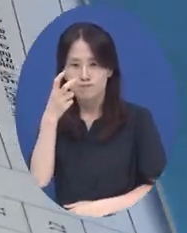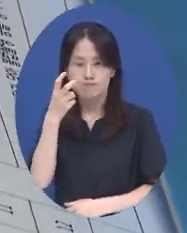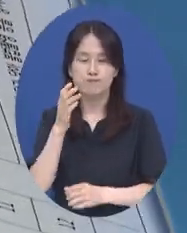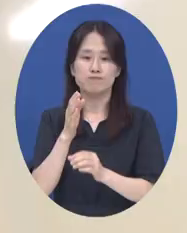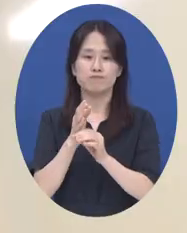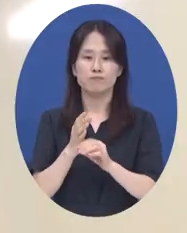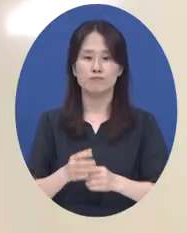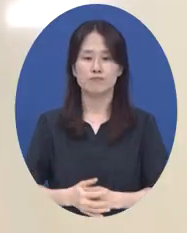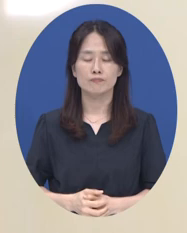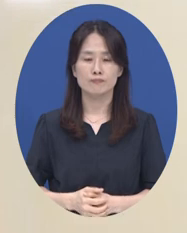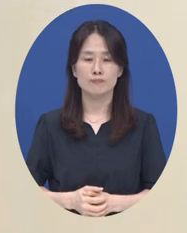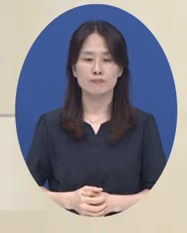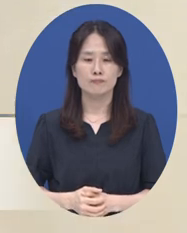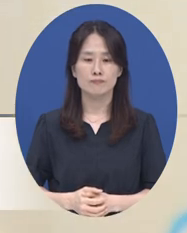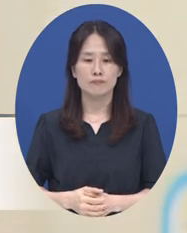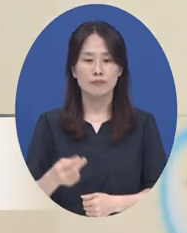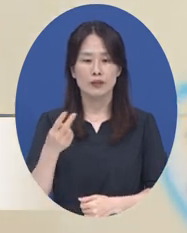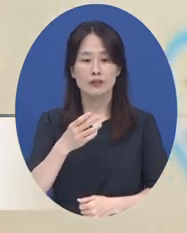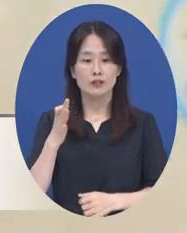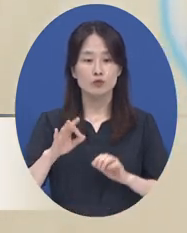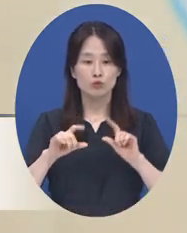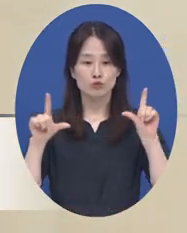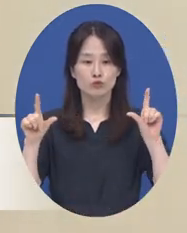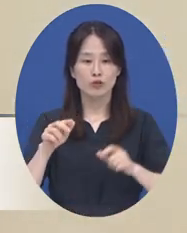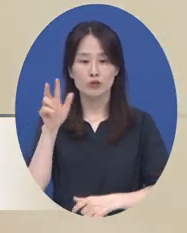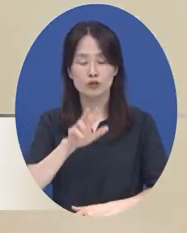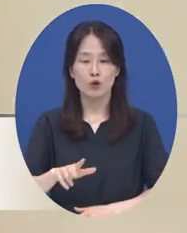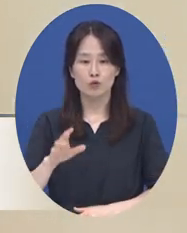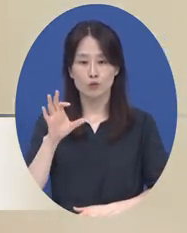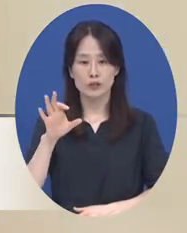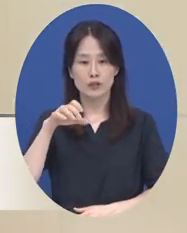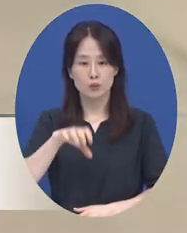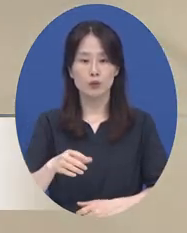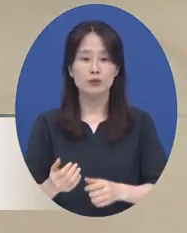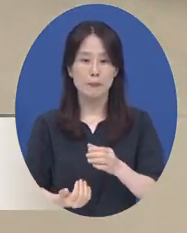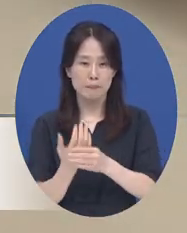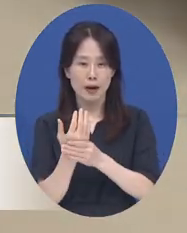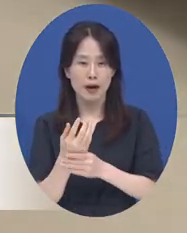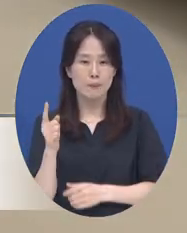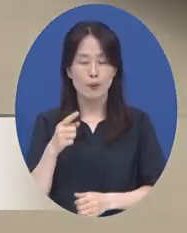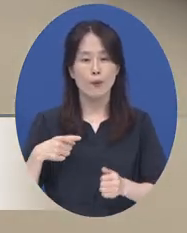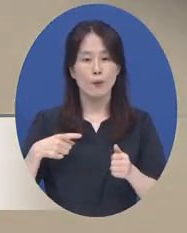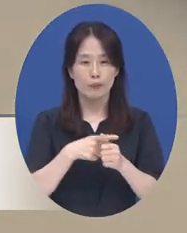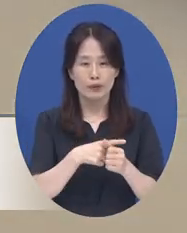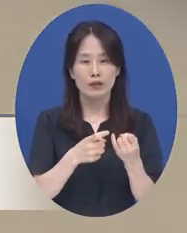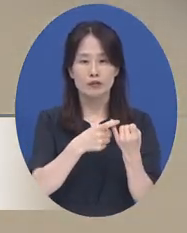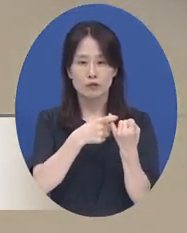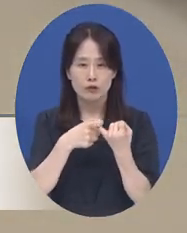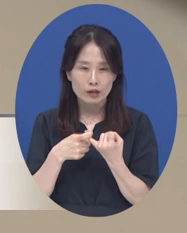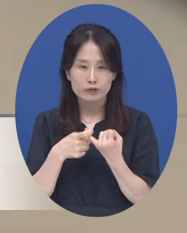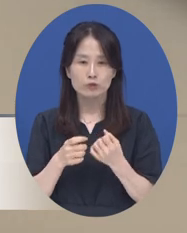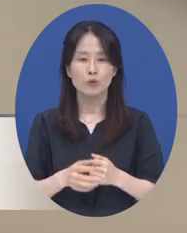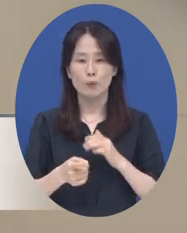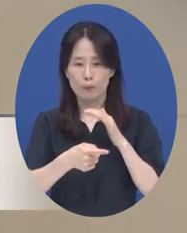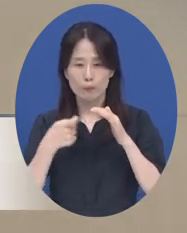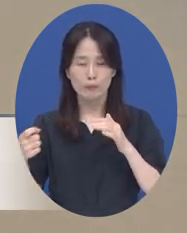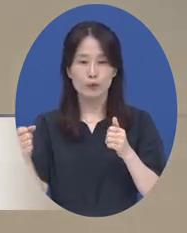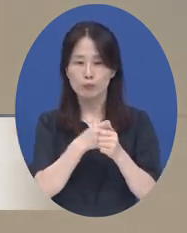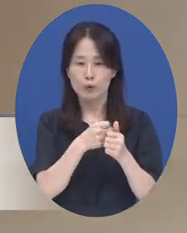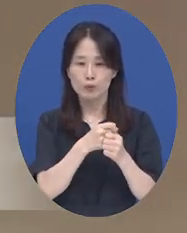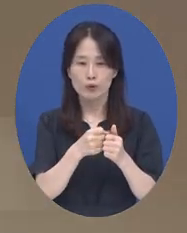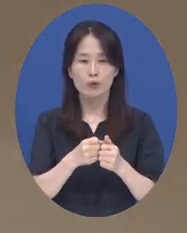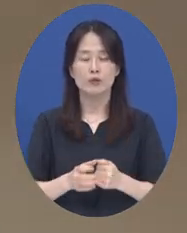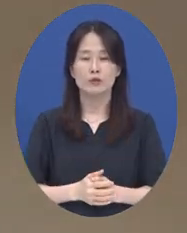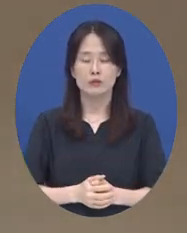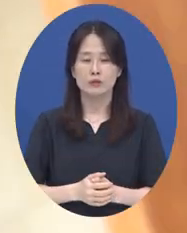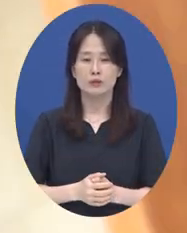현장입니다. 지난 2019년 전국 공중화장실에서 발생한 살인과 강도, 폭력 등 4대 강력